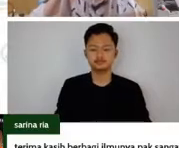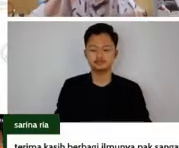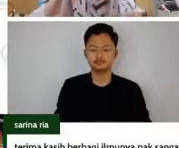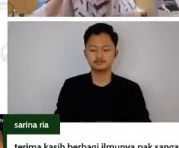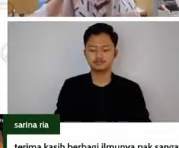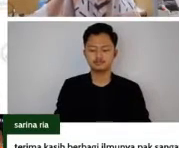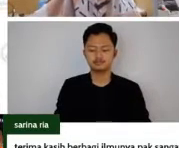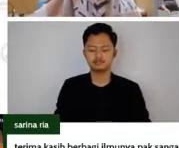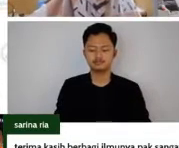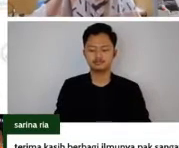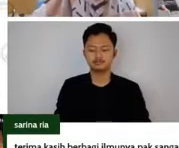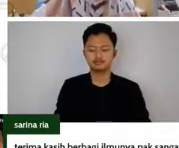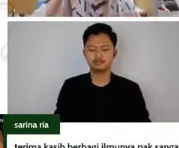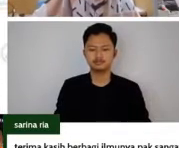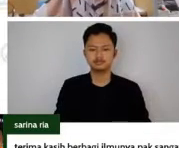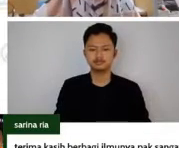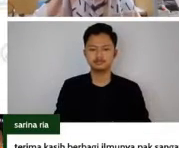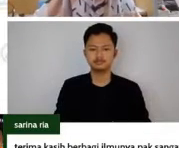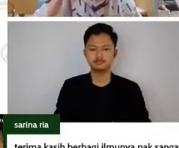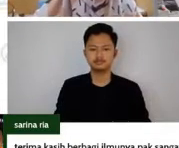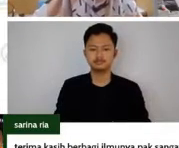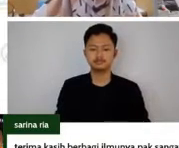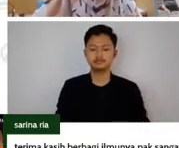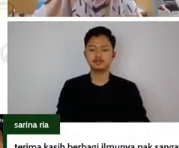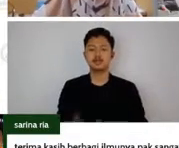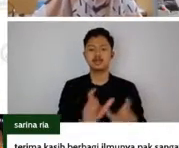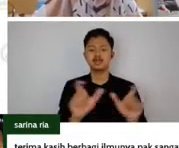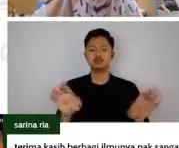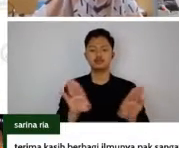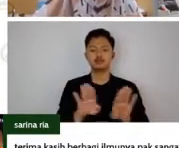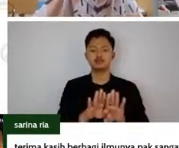Sambil mungkin, Pak Yanuar menyiapkan closing statement nanti ya.